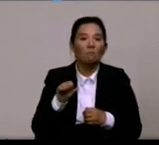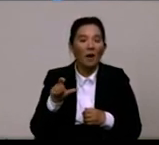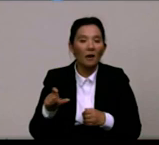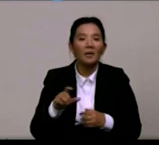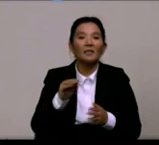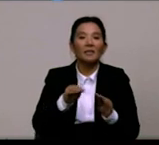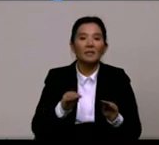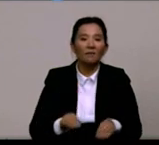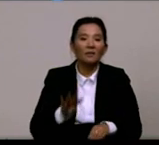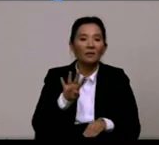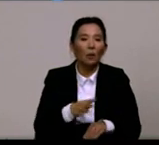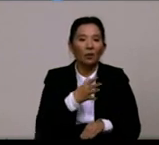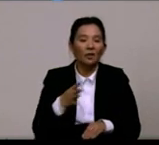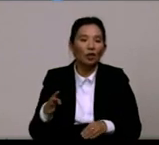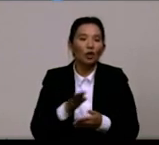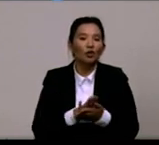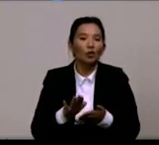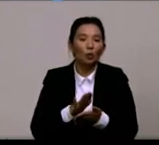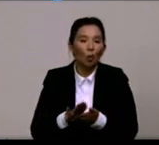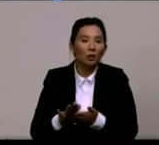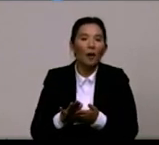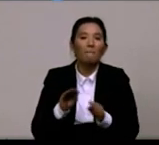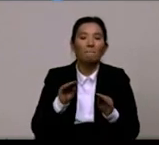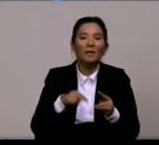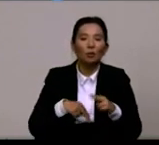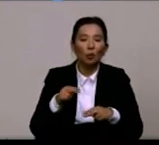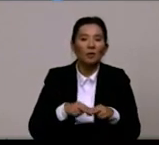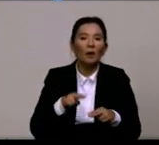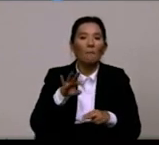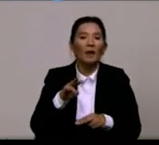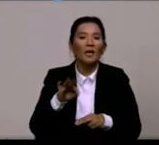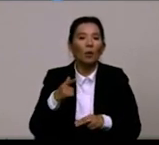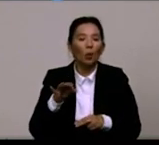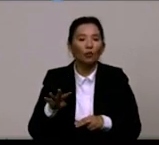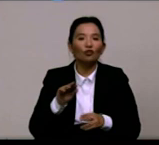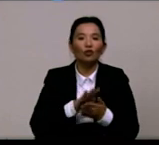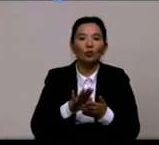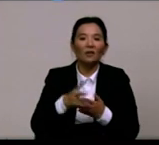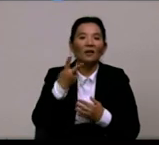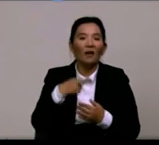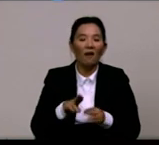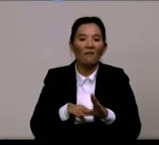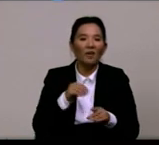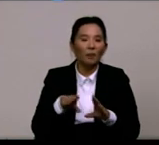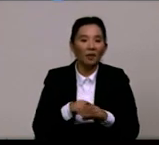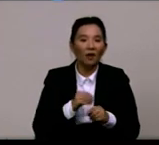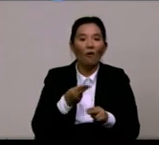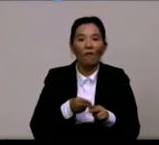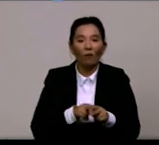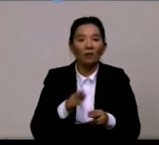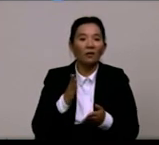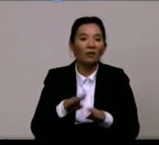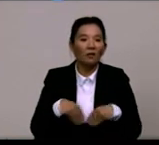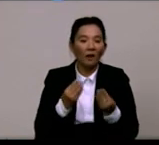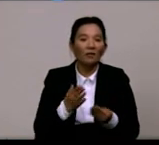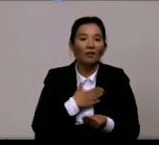составьте таблицу частот, постройте полигон частот для выборки. Вот дан